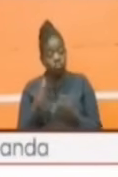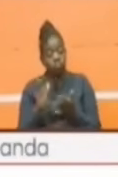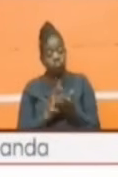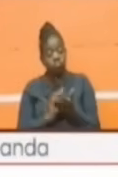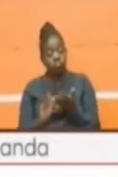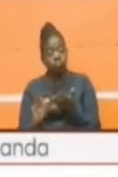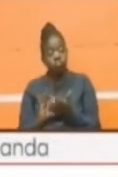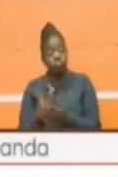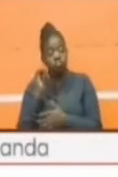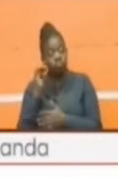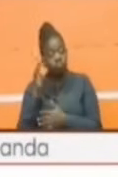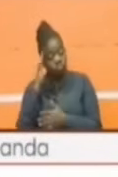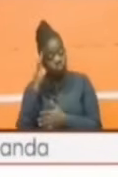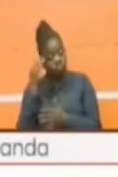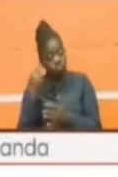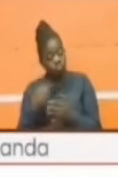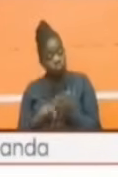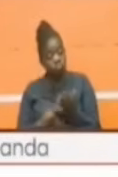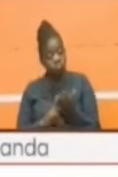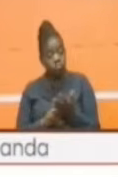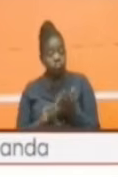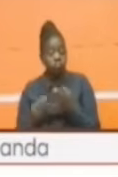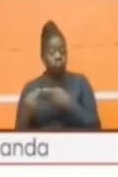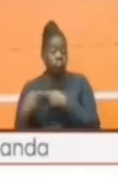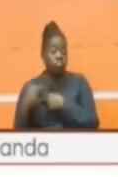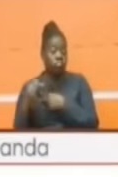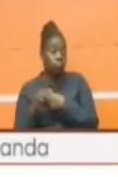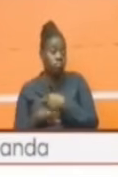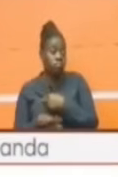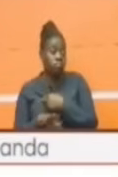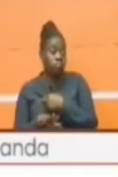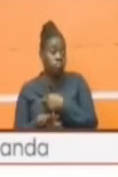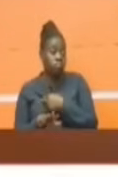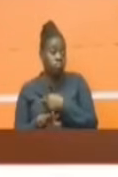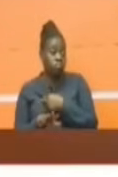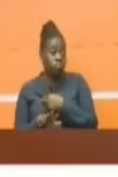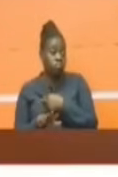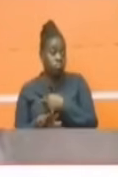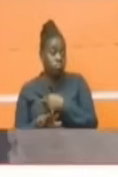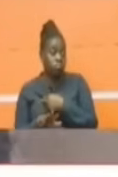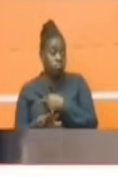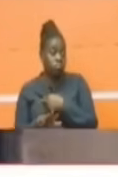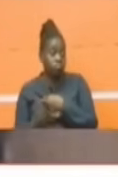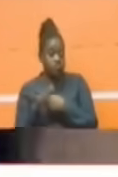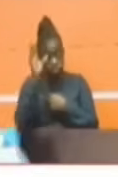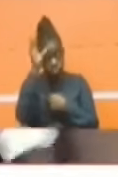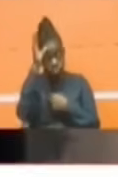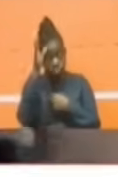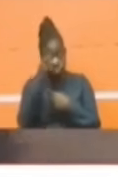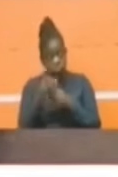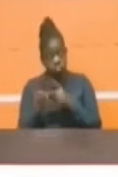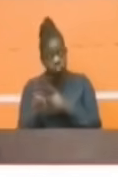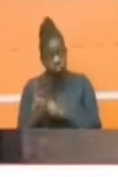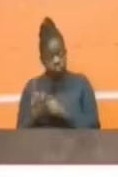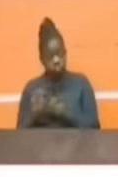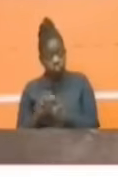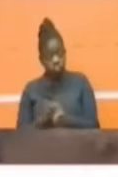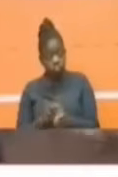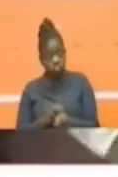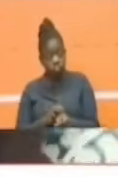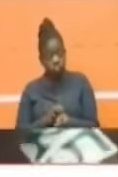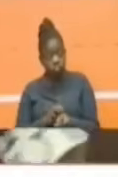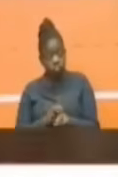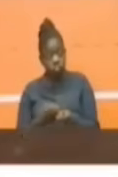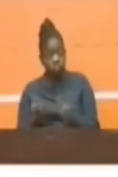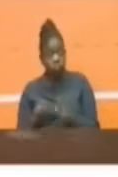smartphone. Ate to mayi byaki possessa, kunanyizwa abo ba bulukubusi ba busibwa. Yobyo kwindi gara Christopher Muyimbwa.